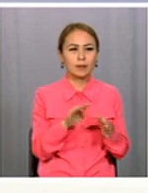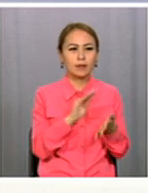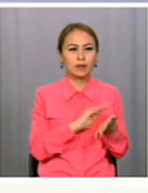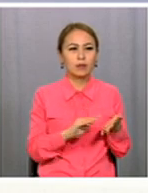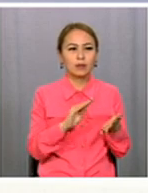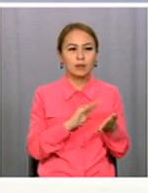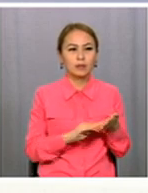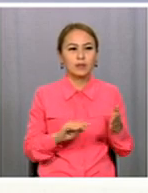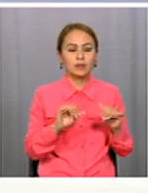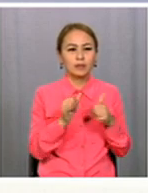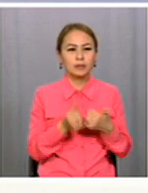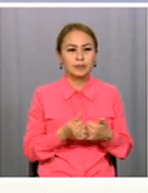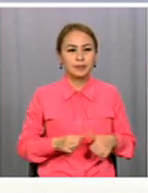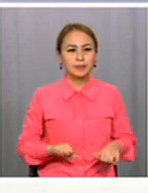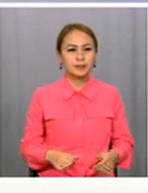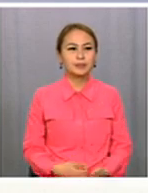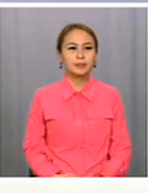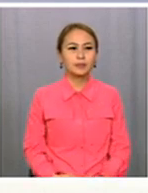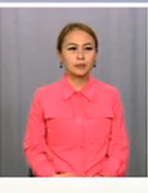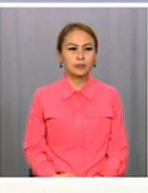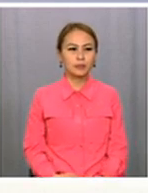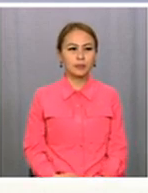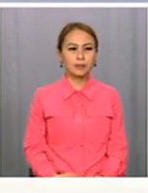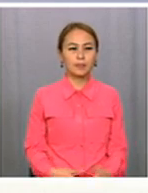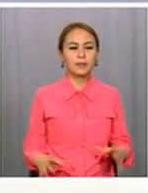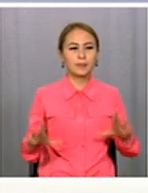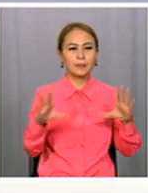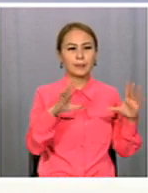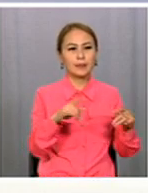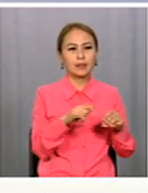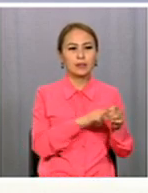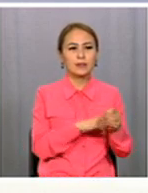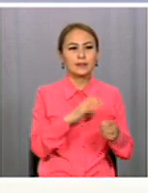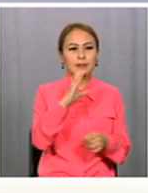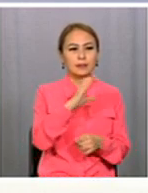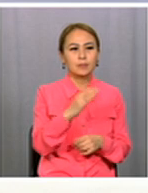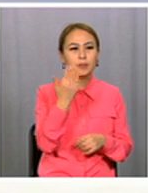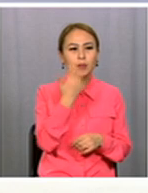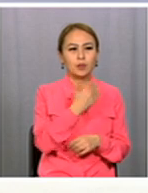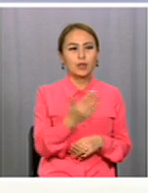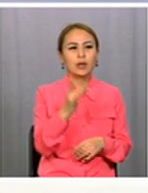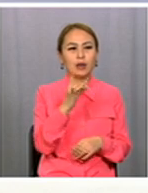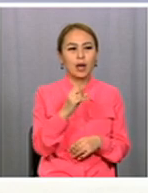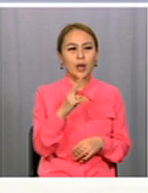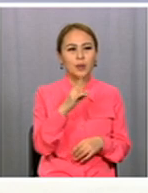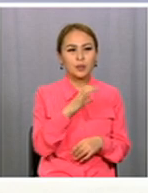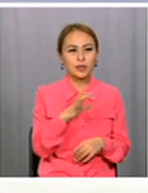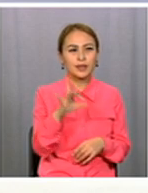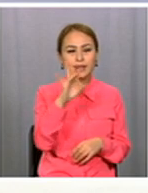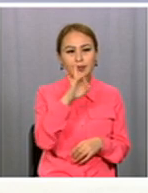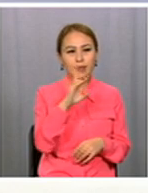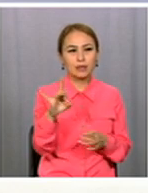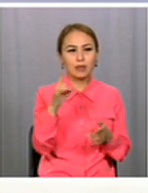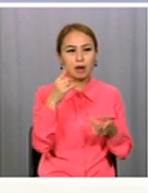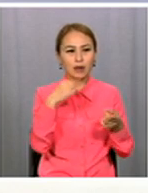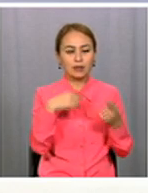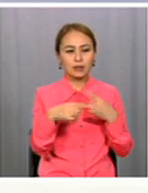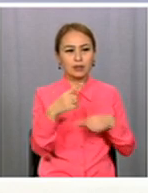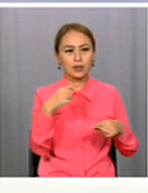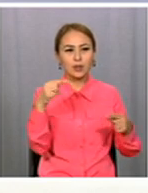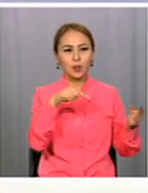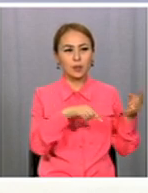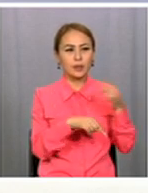ауданының формуласы. Келесі шеңбердің ұзындығы C мен оның радиусының, яғни R-дің